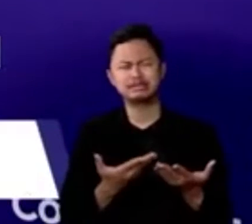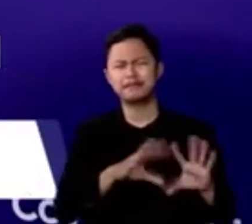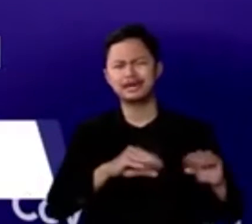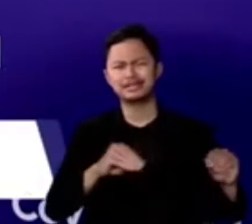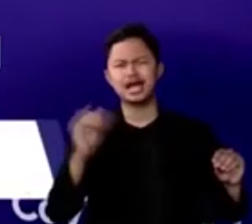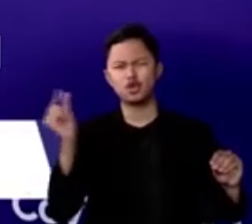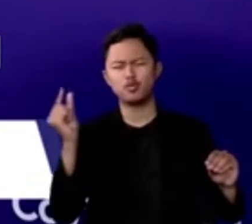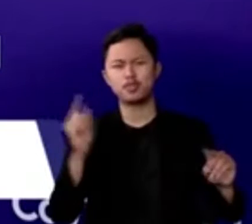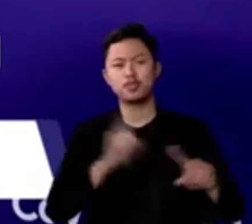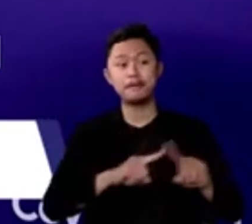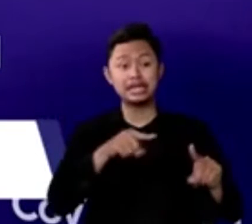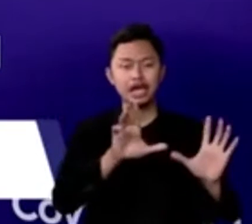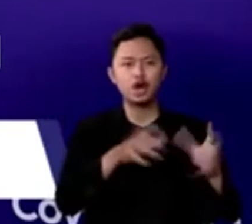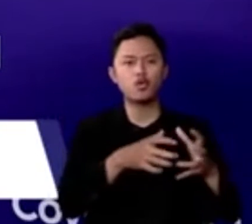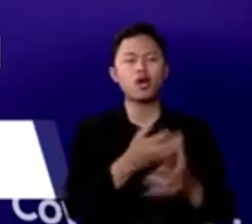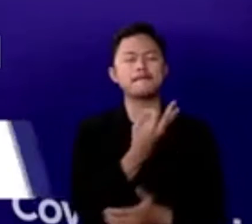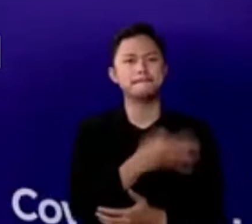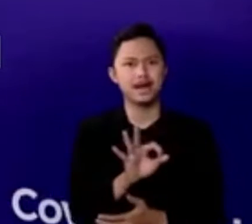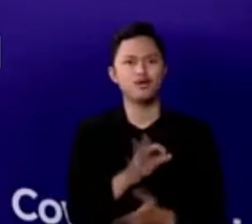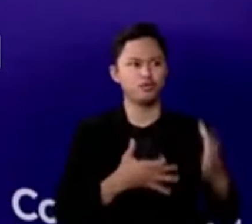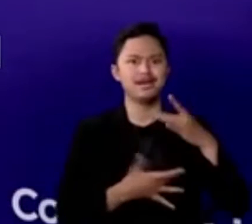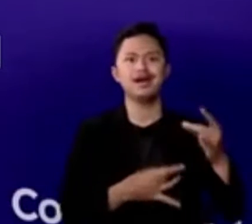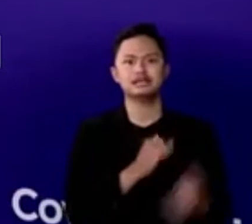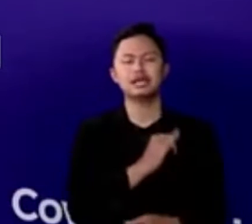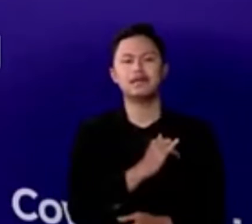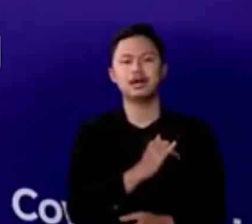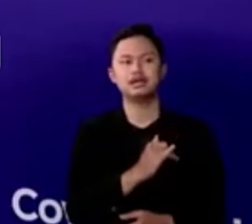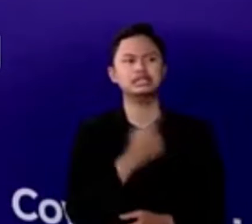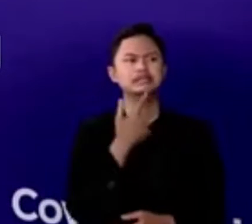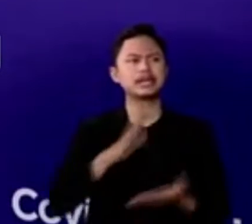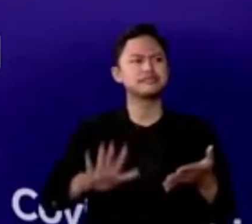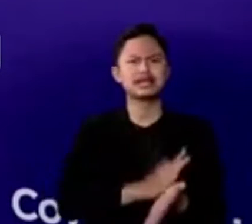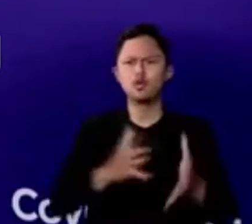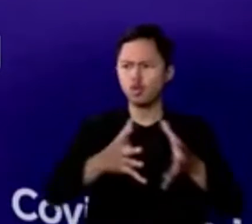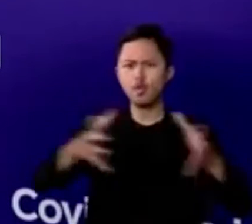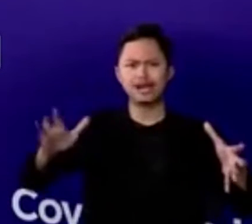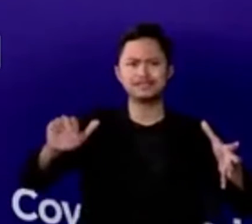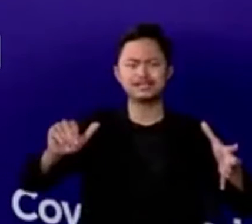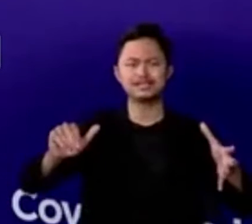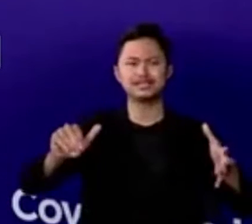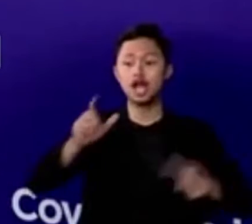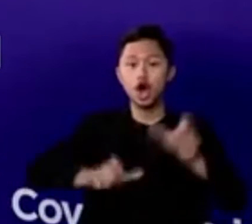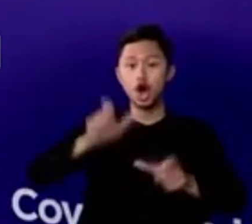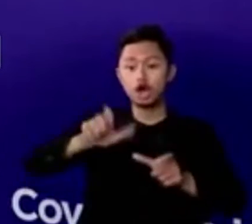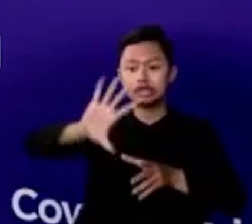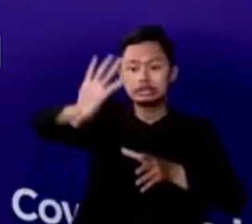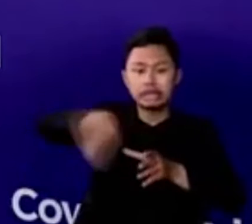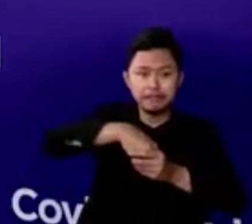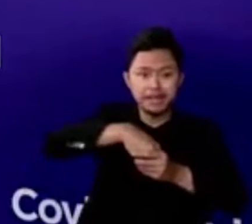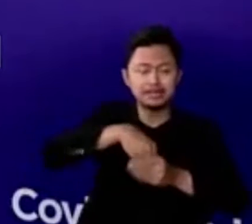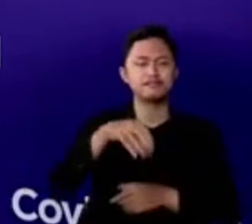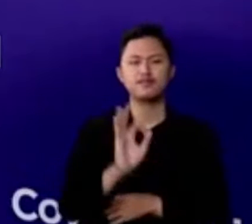peluang baru yang merosot tidak kalah menarik areanya lebar belum terlalu banyak orang di dalam ekosistem